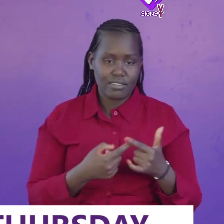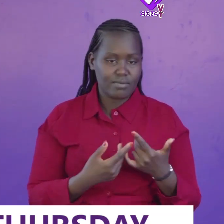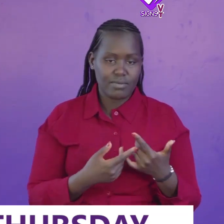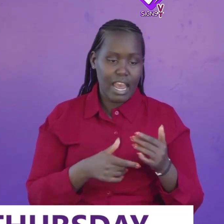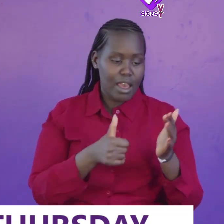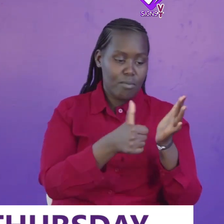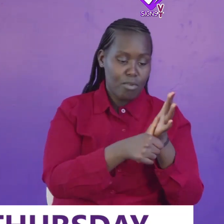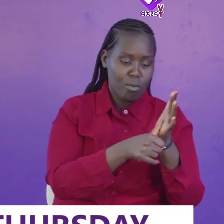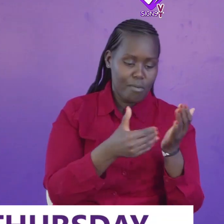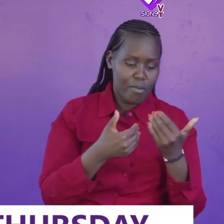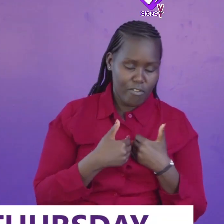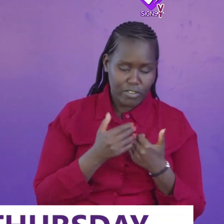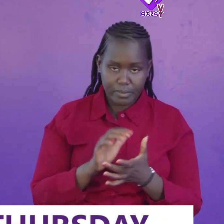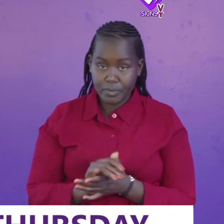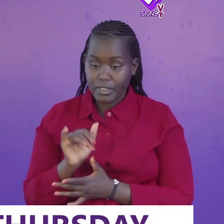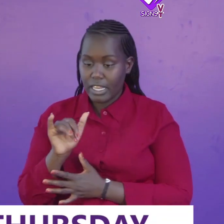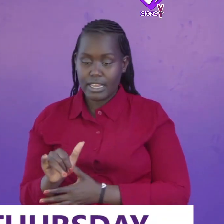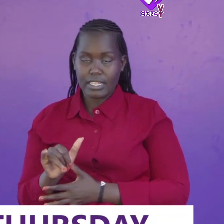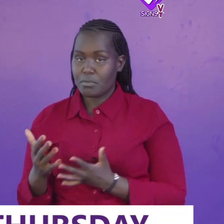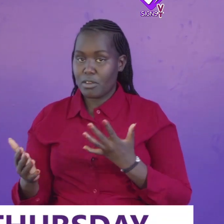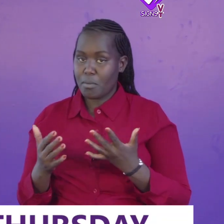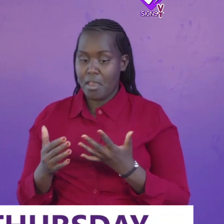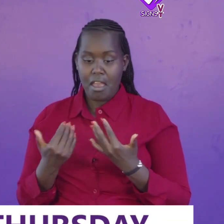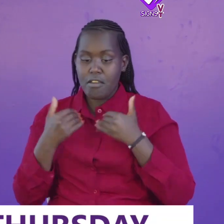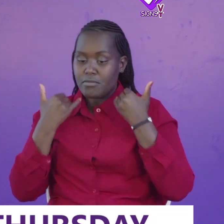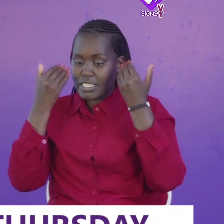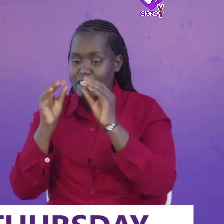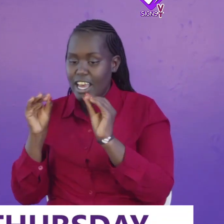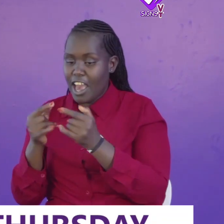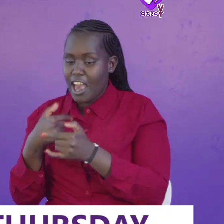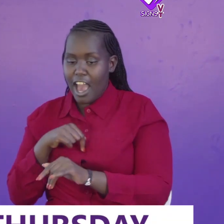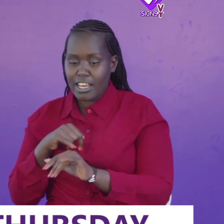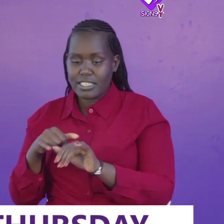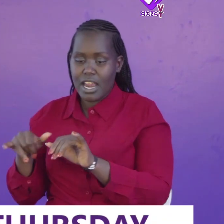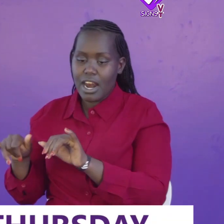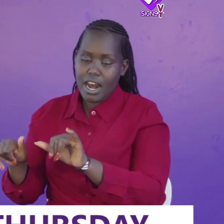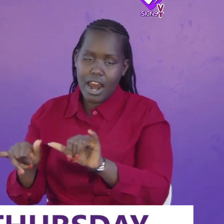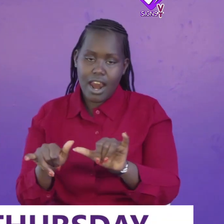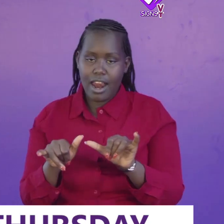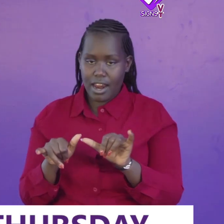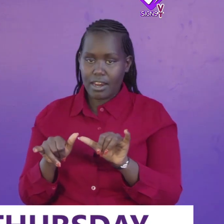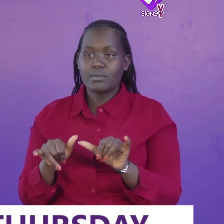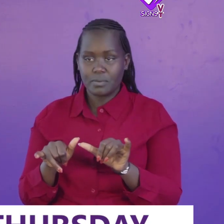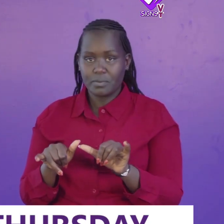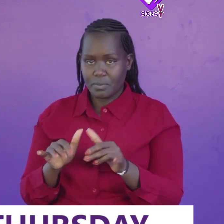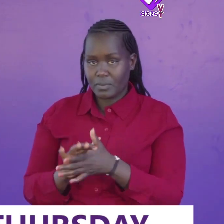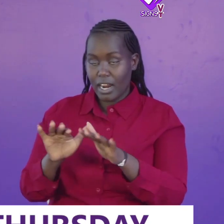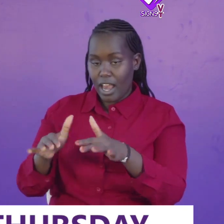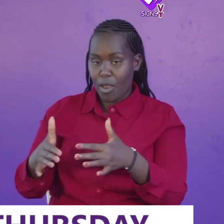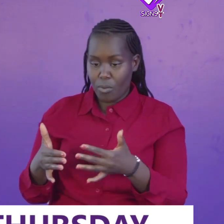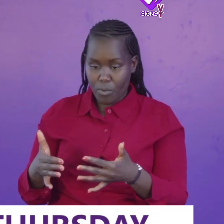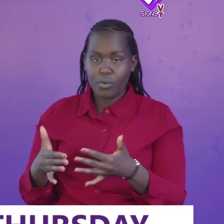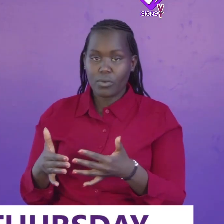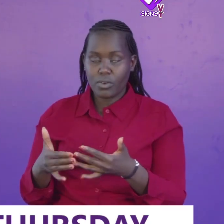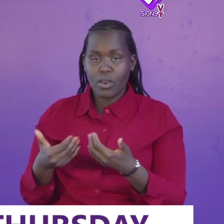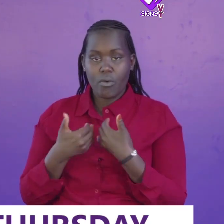noma. At least hapo umeona sijashikwa na stress sana, tuko kimoja. Na pesa zenye ilikuwa